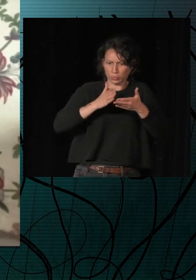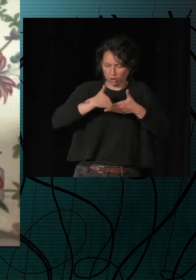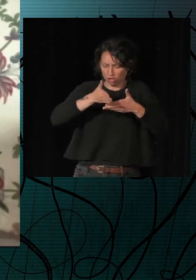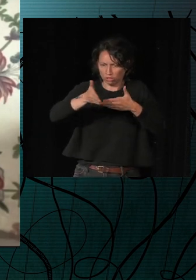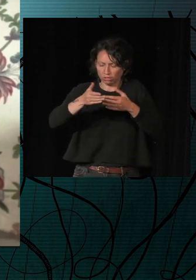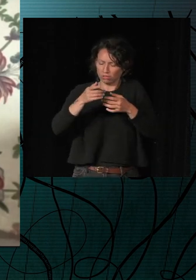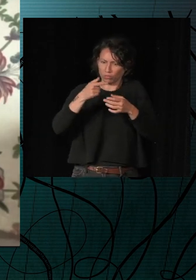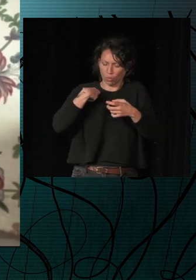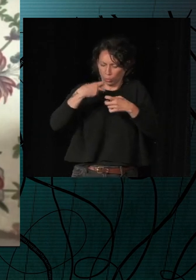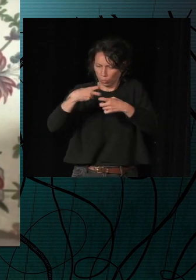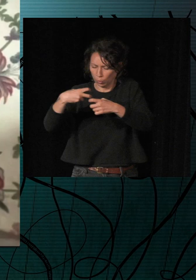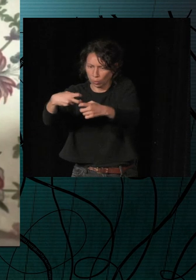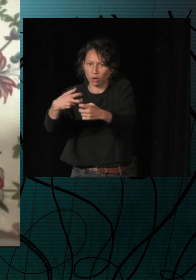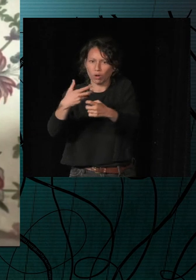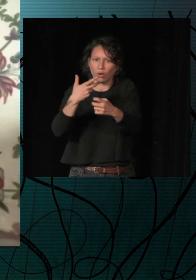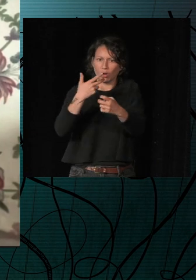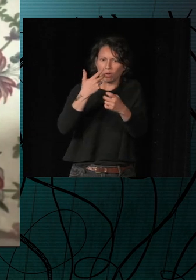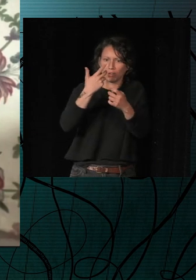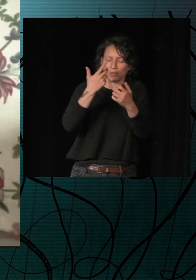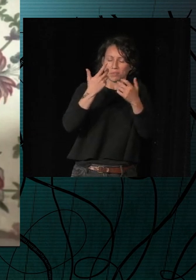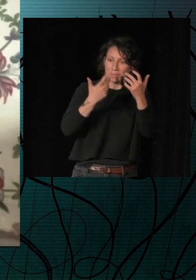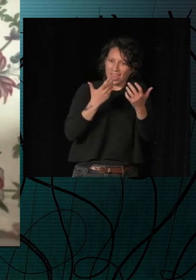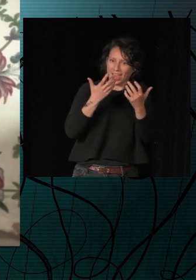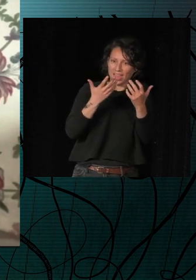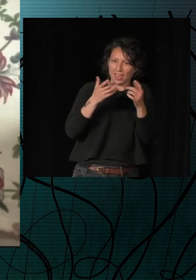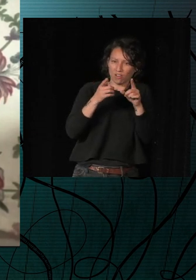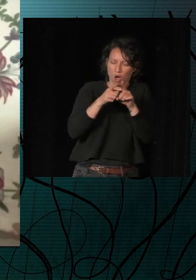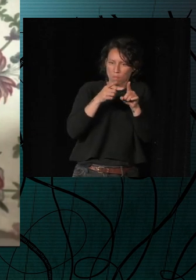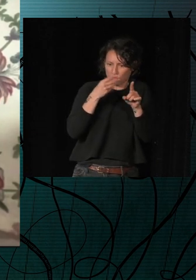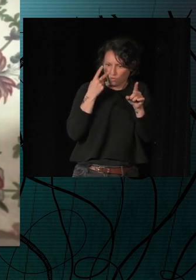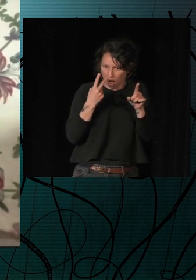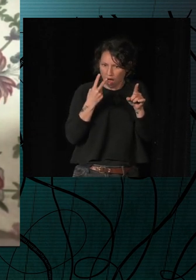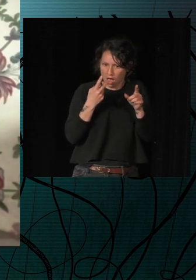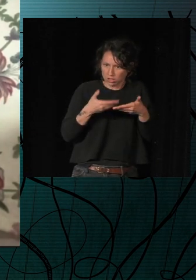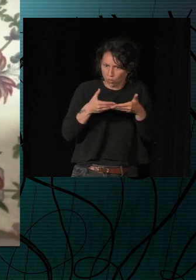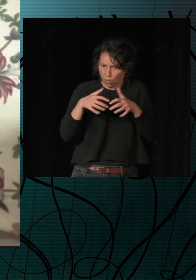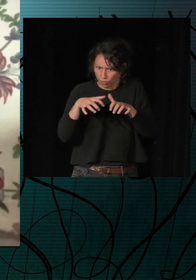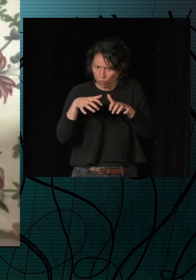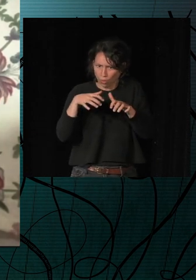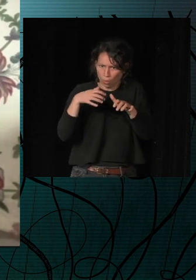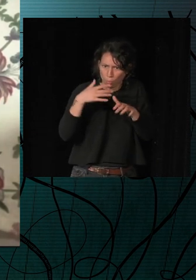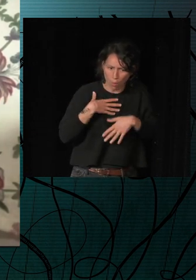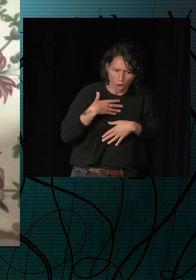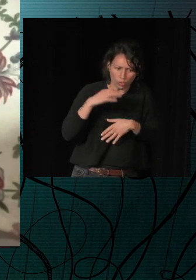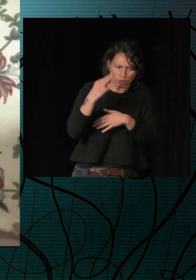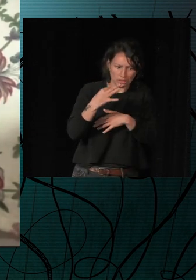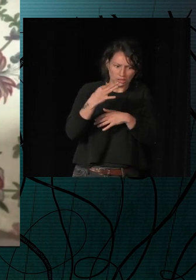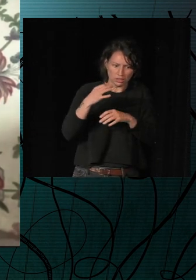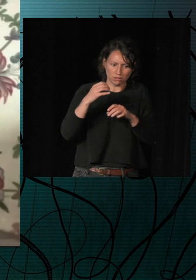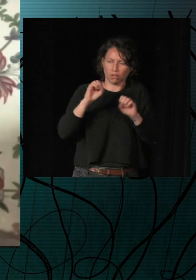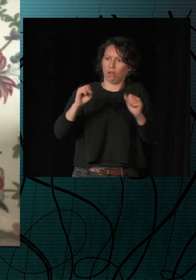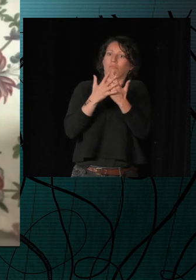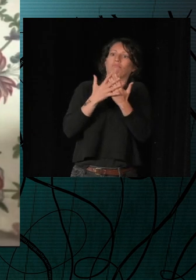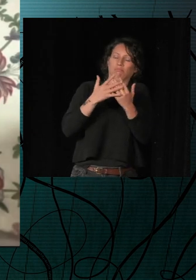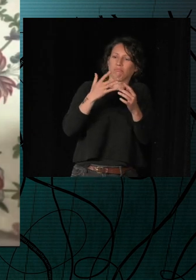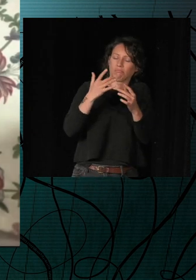un bon on s'attend pas au twist et puis finalement il arrive mais finalement c'est pas si pire et puis le dernier Act il est OK et enfin il y a